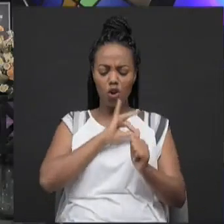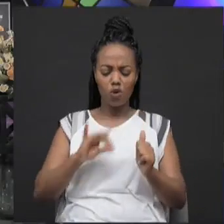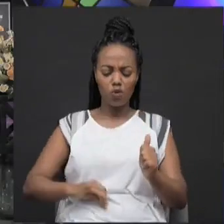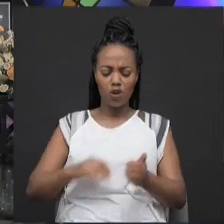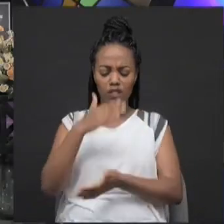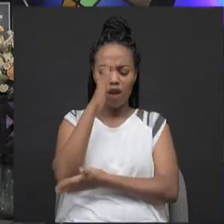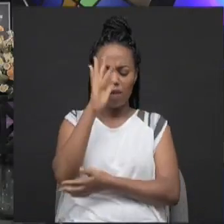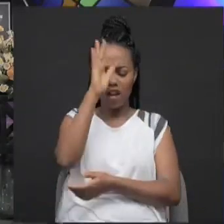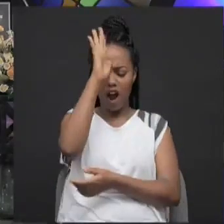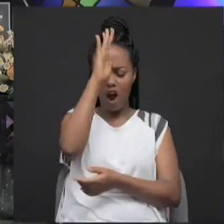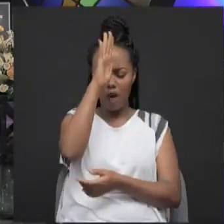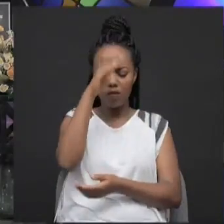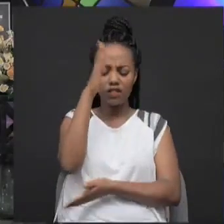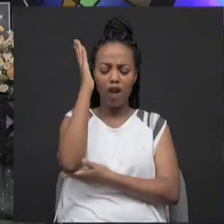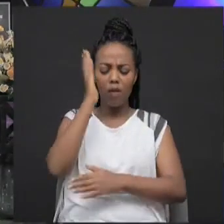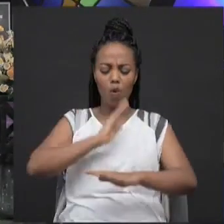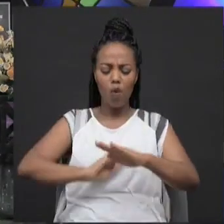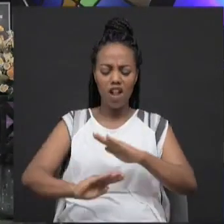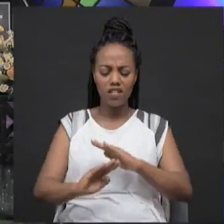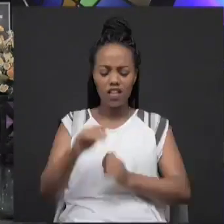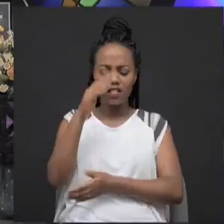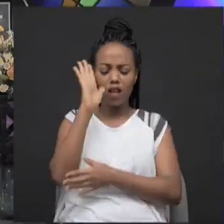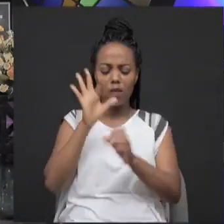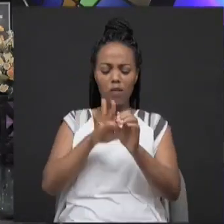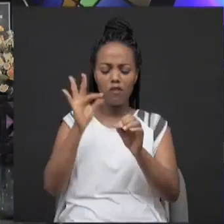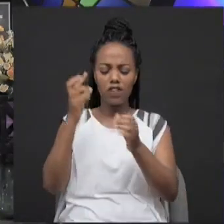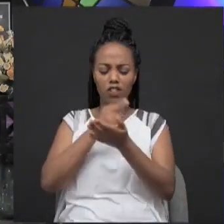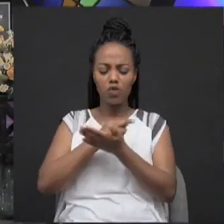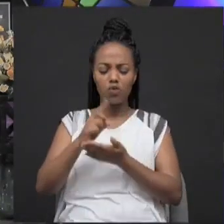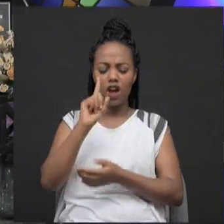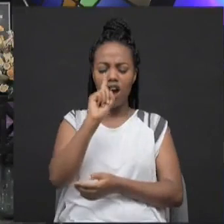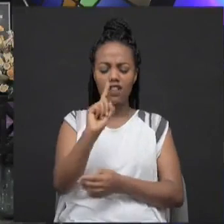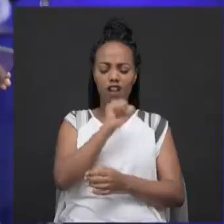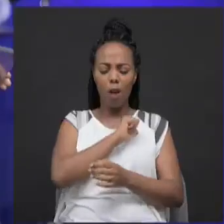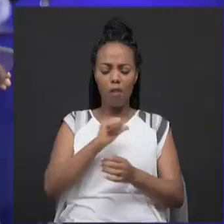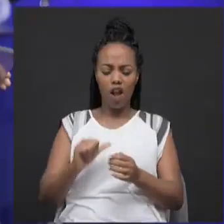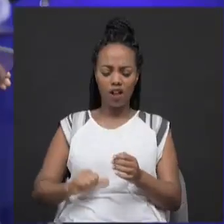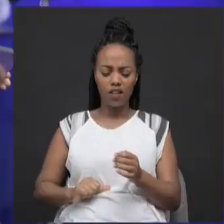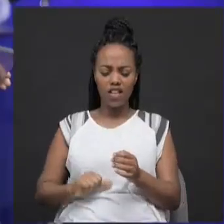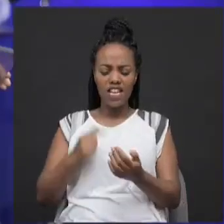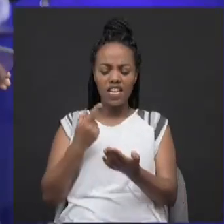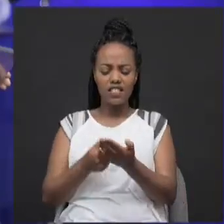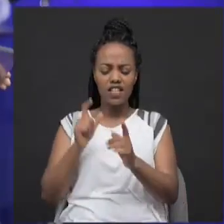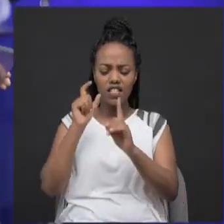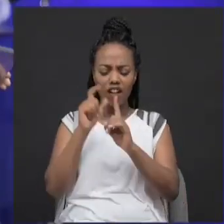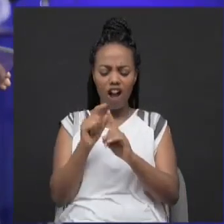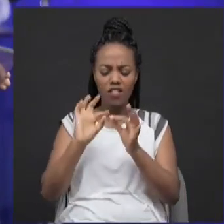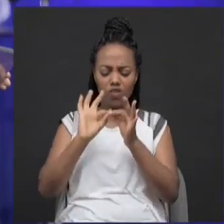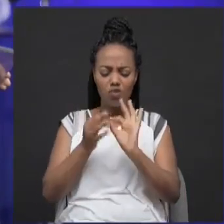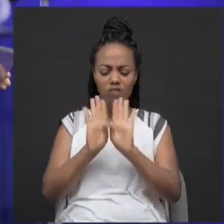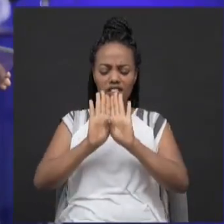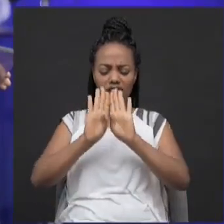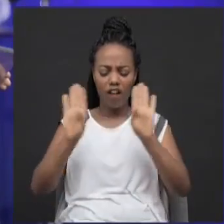እግዚአብሔር አብ፣ እግዚአብሔር ወልድ፣ እግዚአብሔር መንፈስ ቅዱስ አንድ አምላክ የዚህን ቃል ደጅ